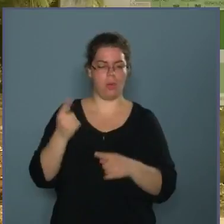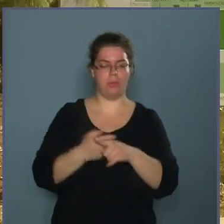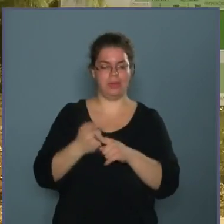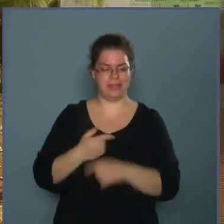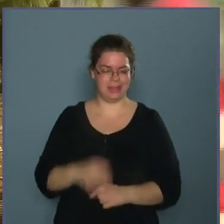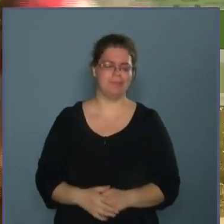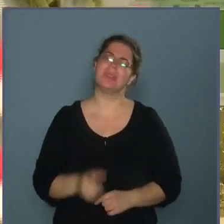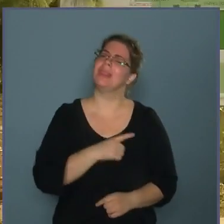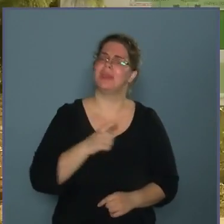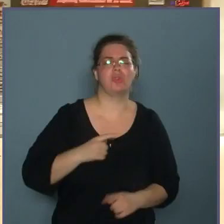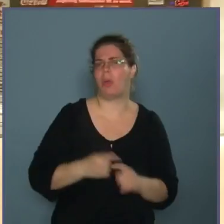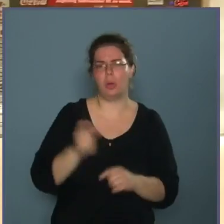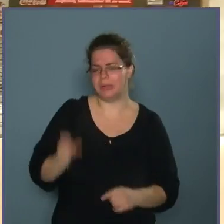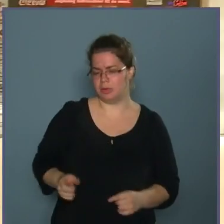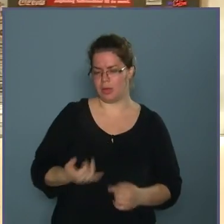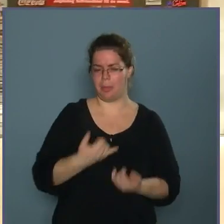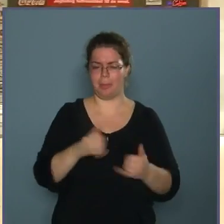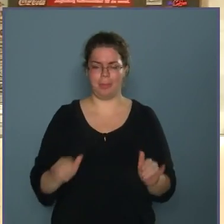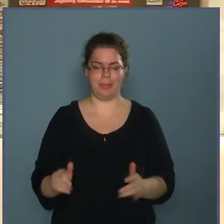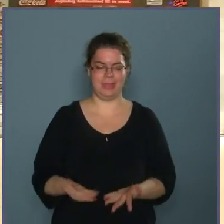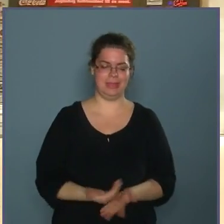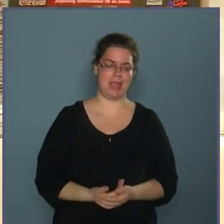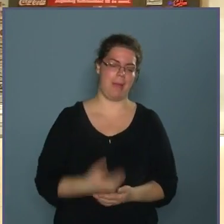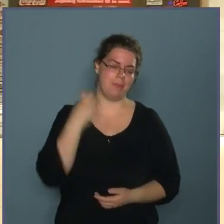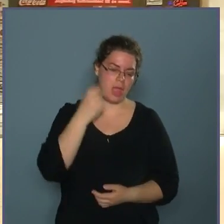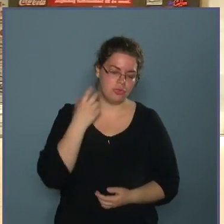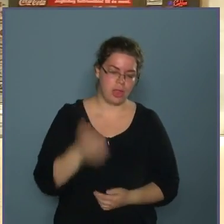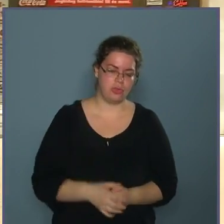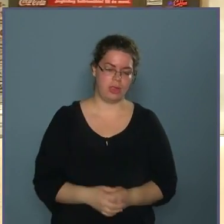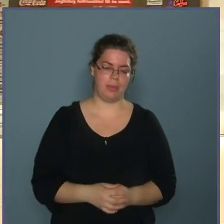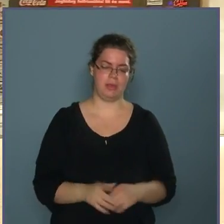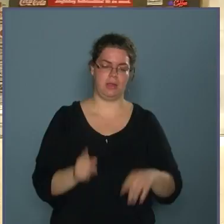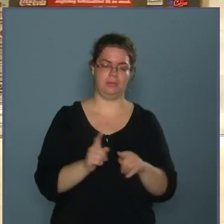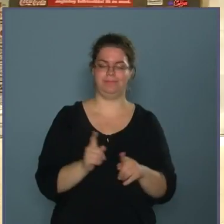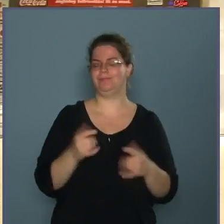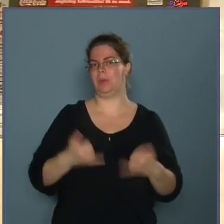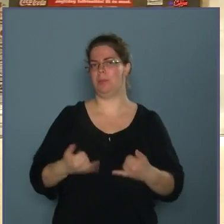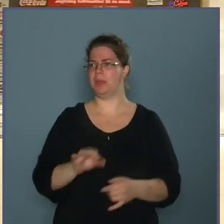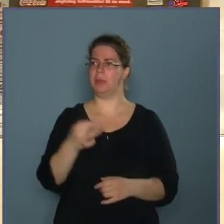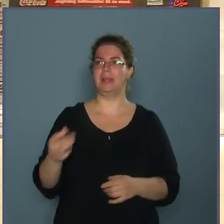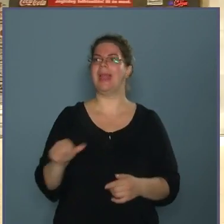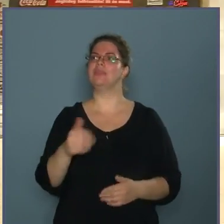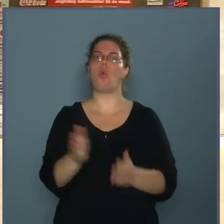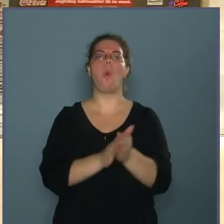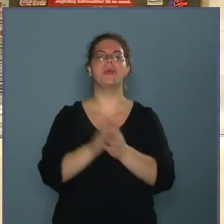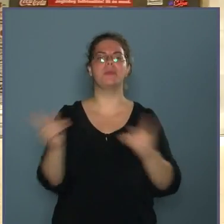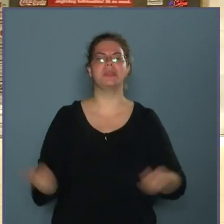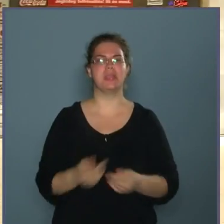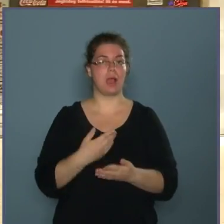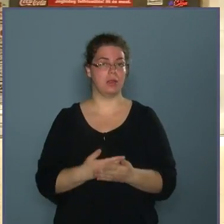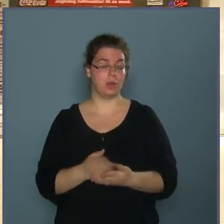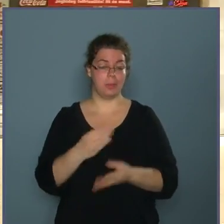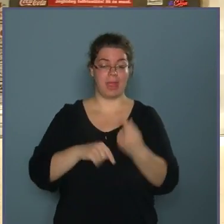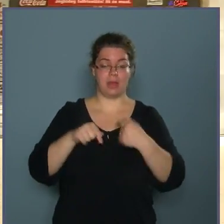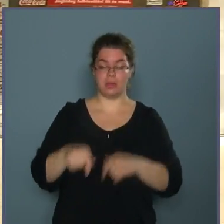politizál. Nem csak a politikus, hanem minden egyes pesterzsébeti a mai napon egy örömhírrel gazdagodhat,